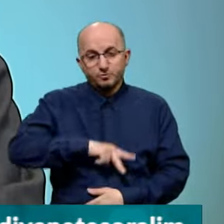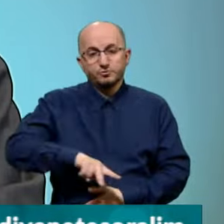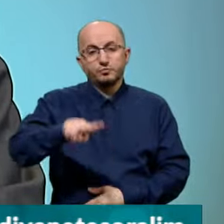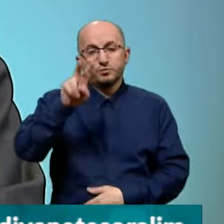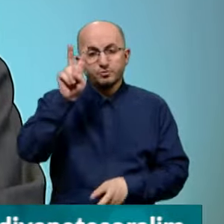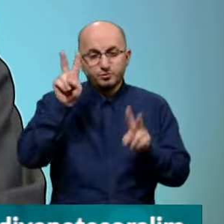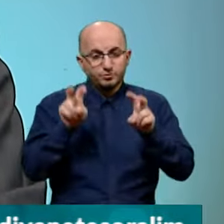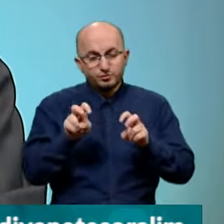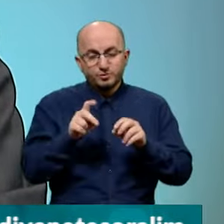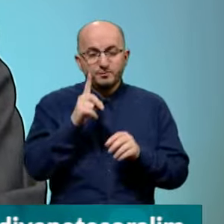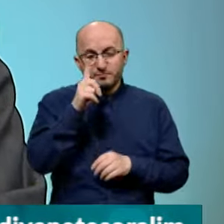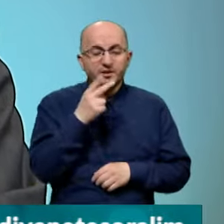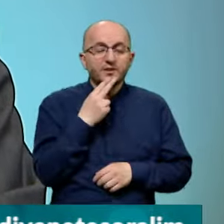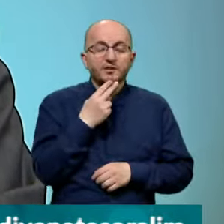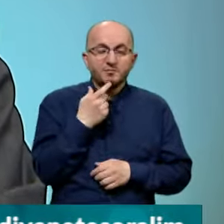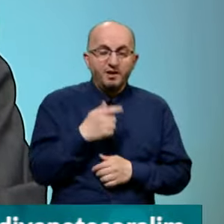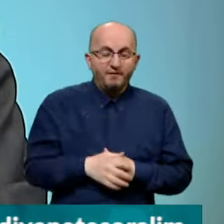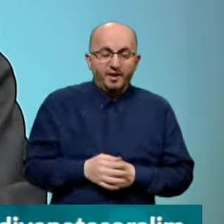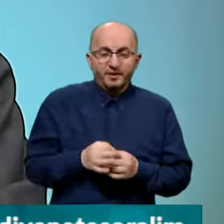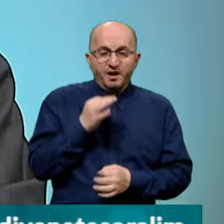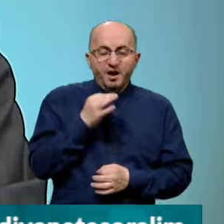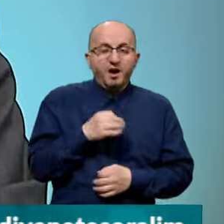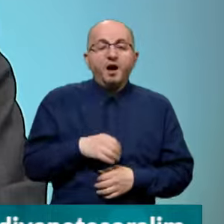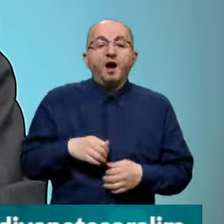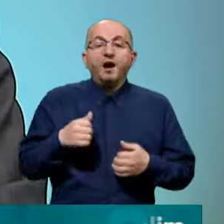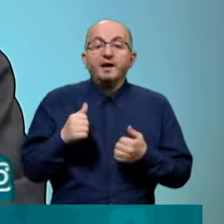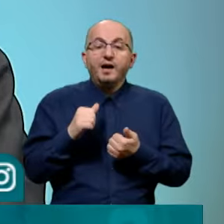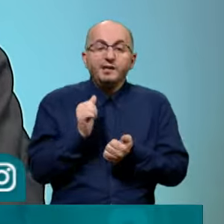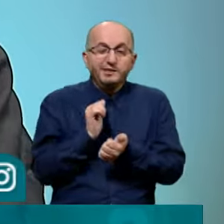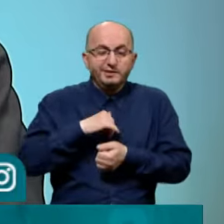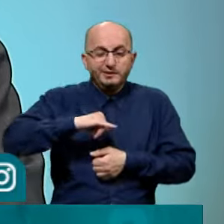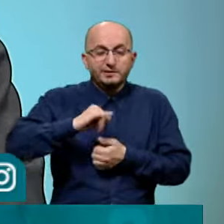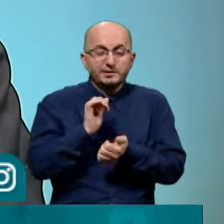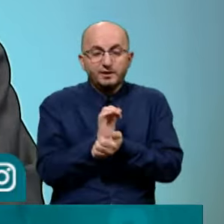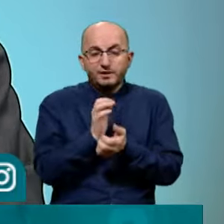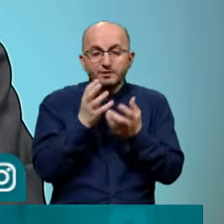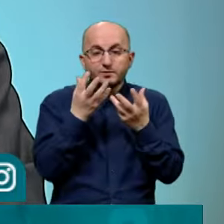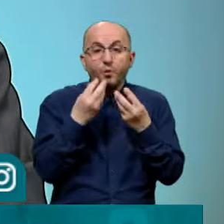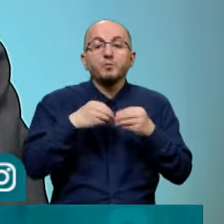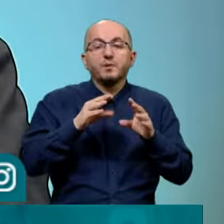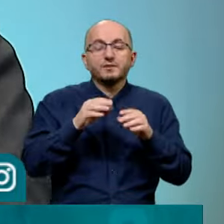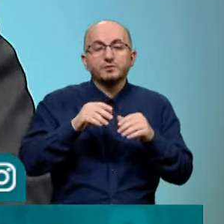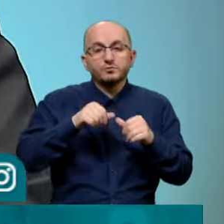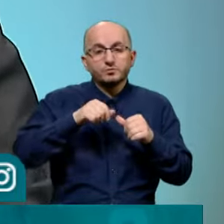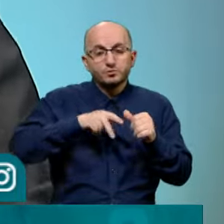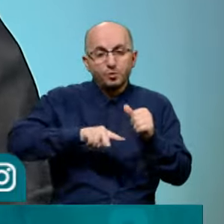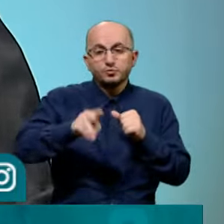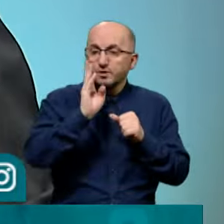hususu, yani bir hanımefendi mahremi olmadan sefere gider mi gitmez mi? Soru Soru bu.